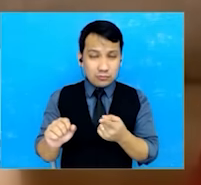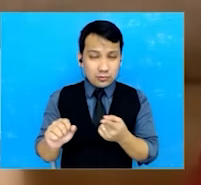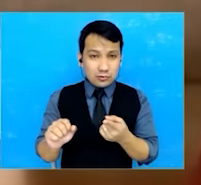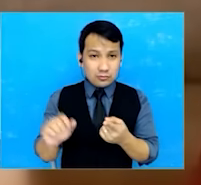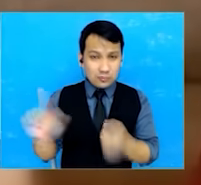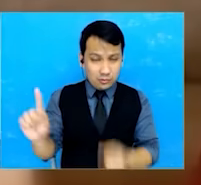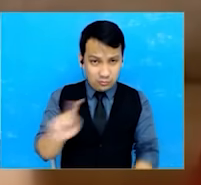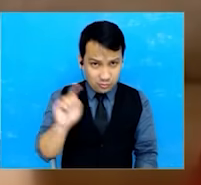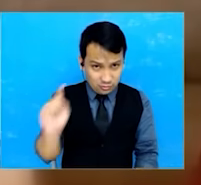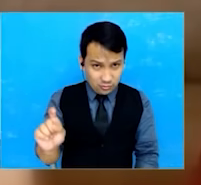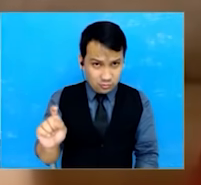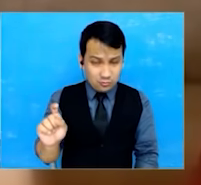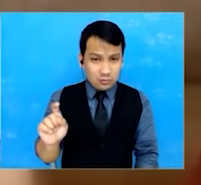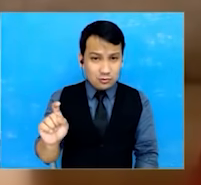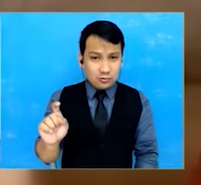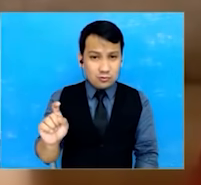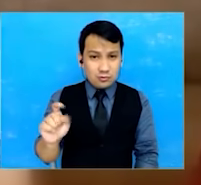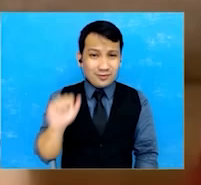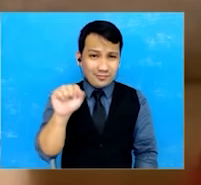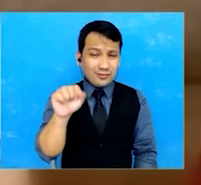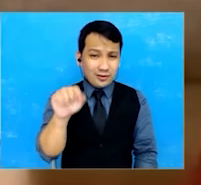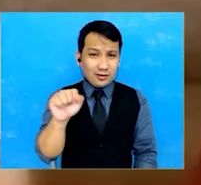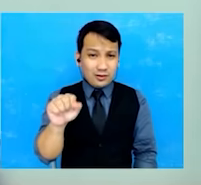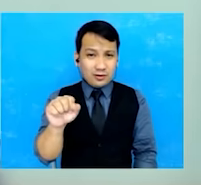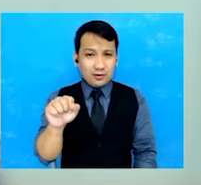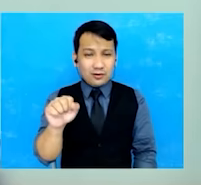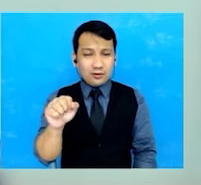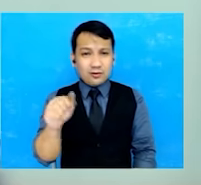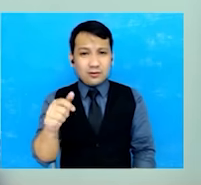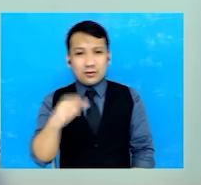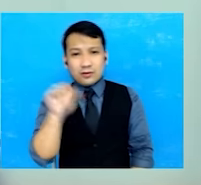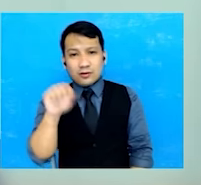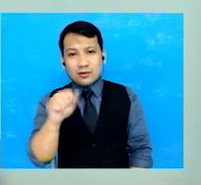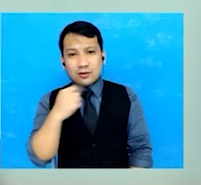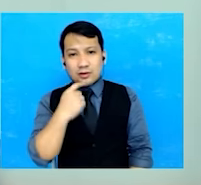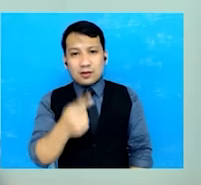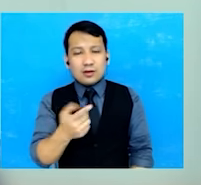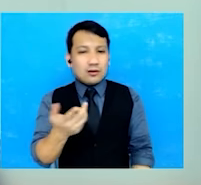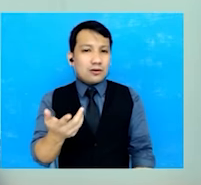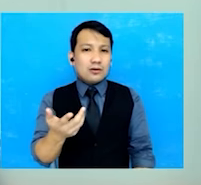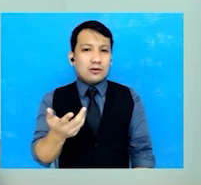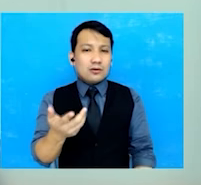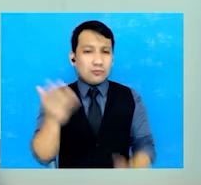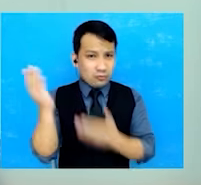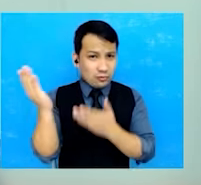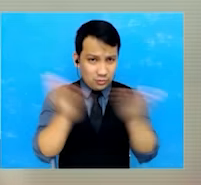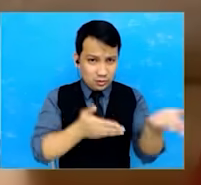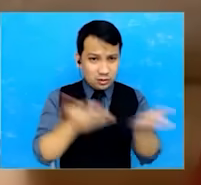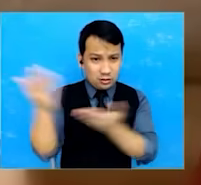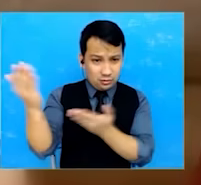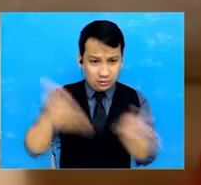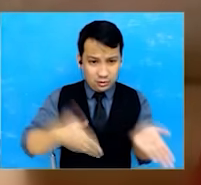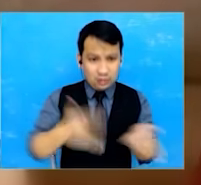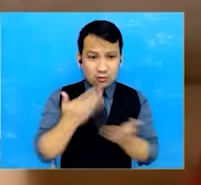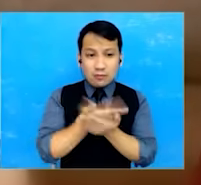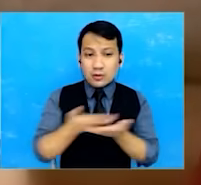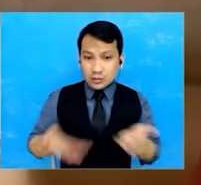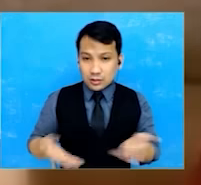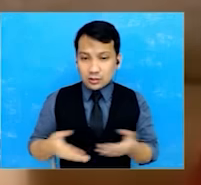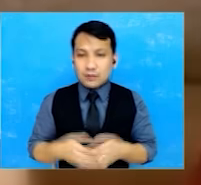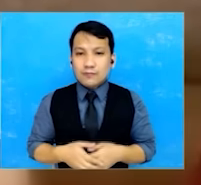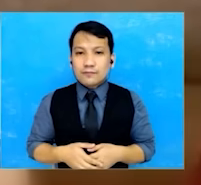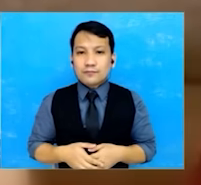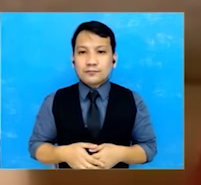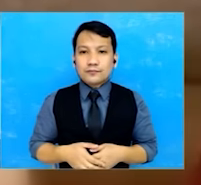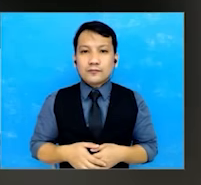diligence? Yes. Ano yung due diligence ang ginawa mo? Chairman. Delivered. They delivered the item. Million pesos itong order